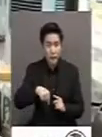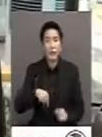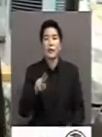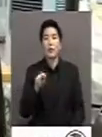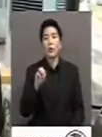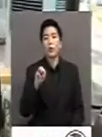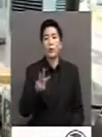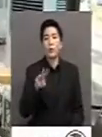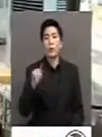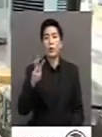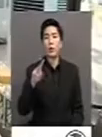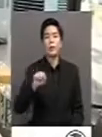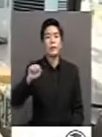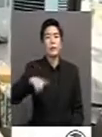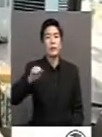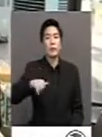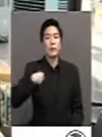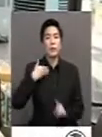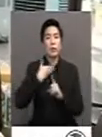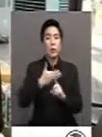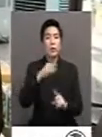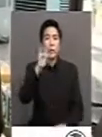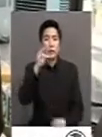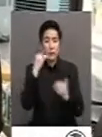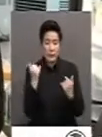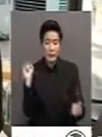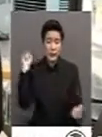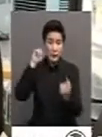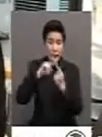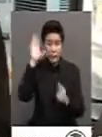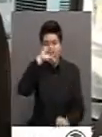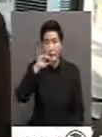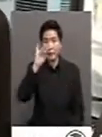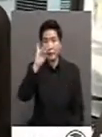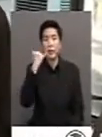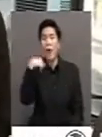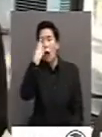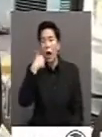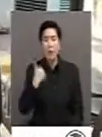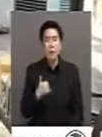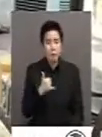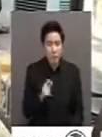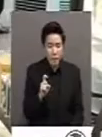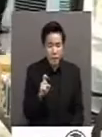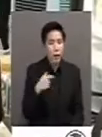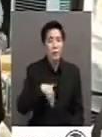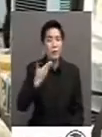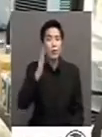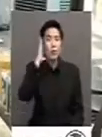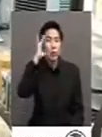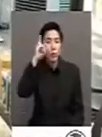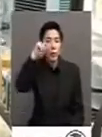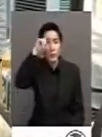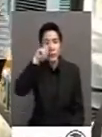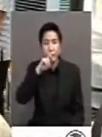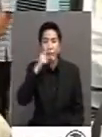Now 26สยามสแควร์ซอย7นะคะวันนี้จะมีไปจนถึง2ทุ่มค่ะแต่ว่าถ้าเกิดใครพลาดวันนี้พรุ่งนี้กับบรือนี้ค่ะวัน